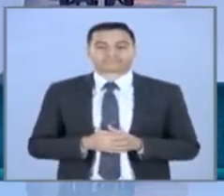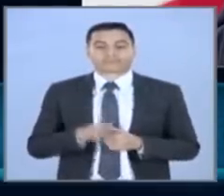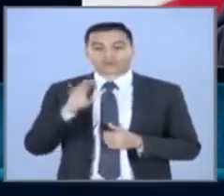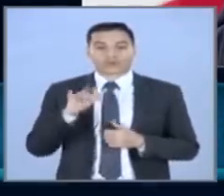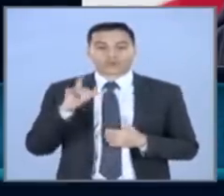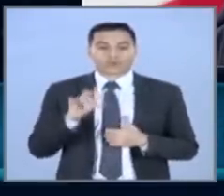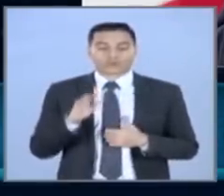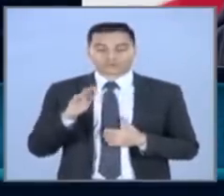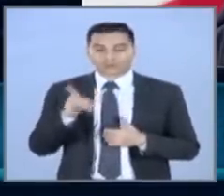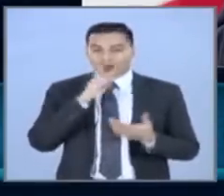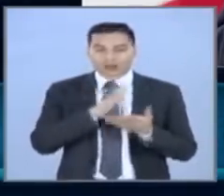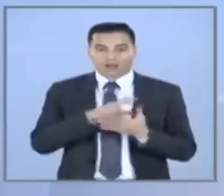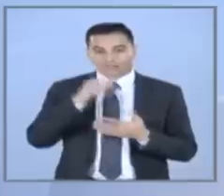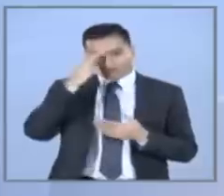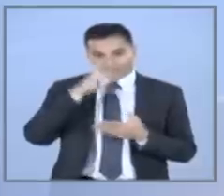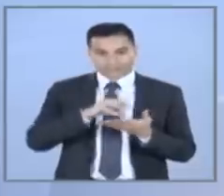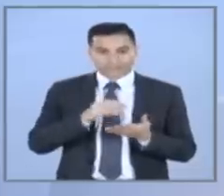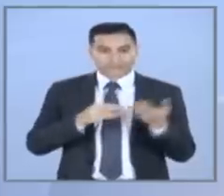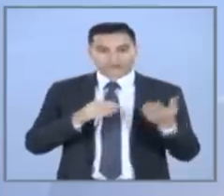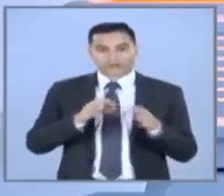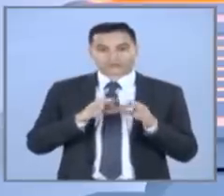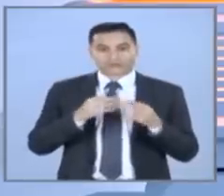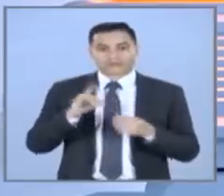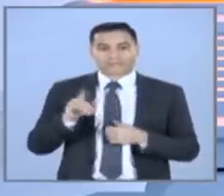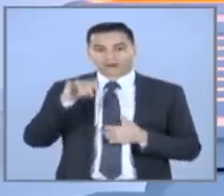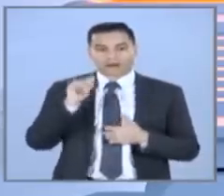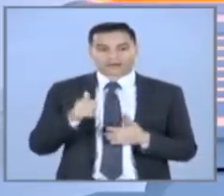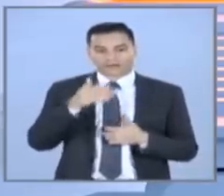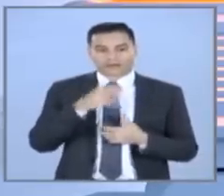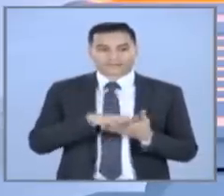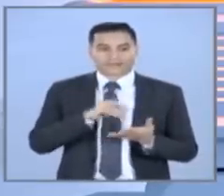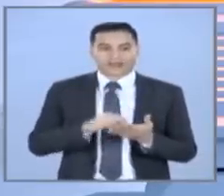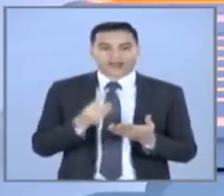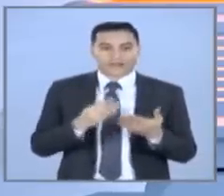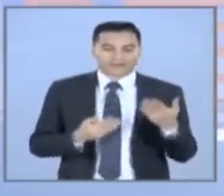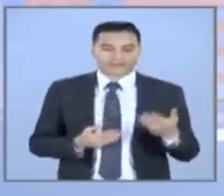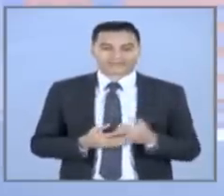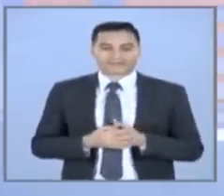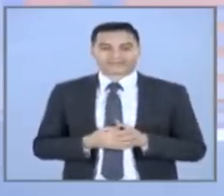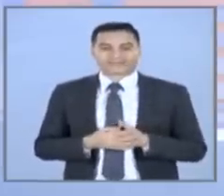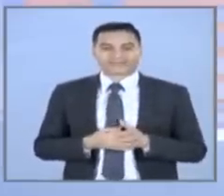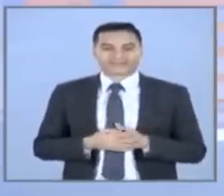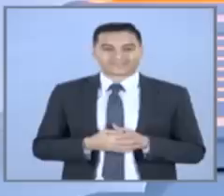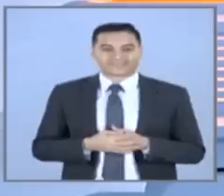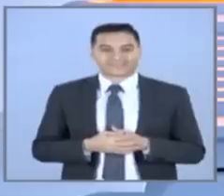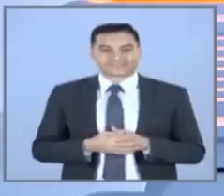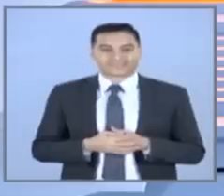كرولوس محقق. تختار مين اللي بتدي الأول؟ عيلة برايا. تفضل له. عيلة برايا هتبتدي الأول. مدام غدا مش